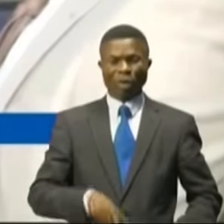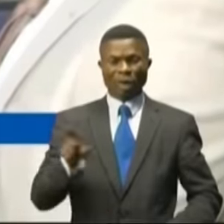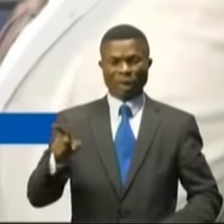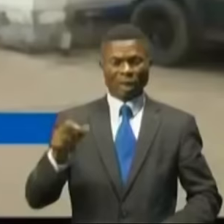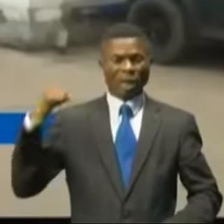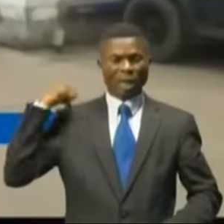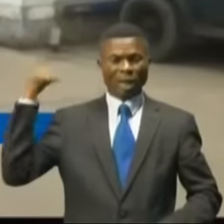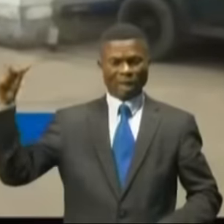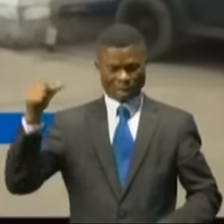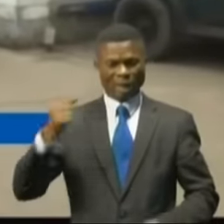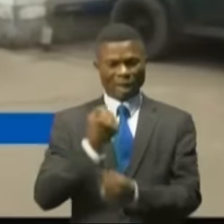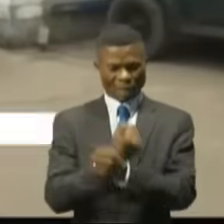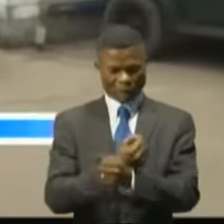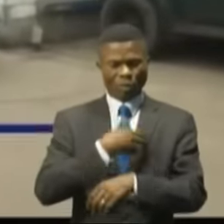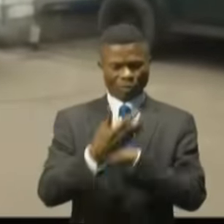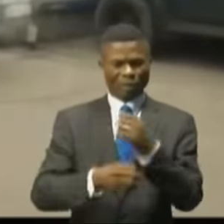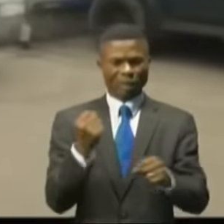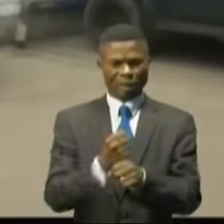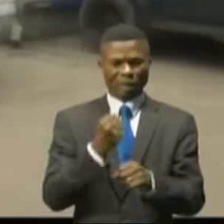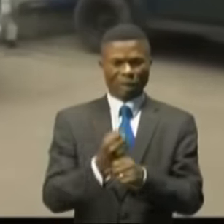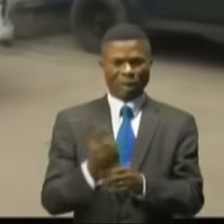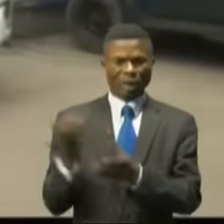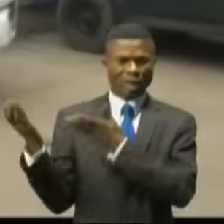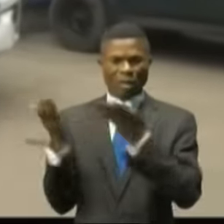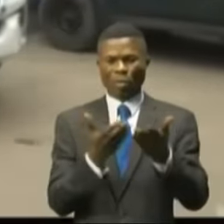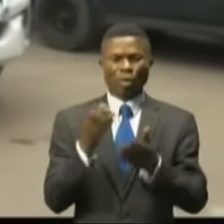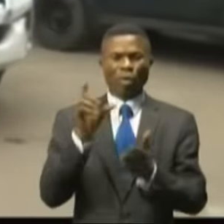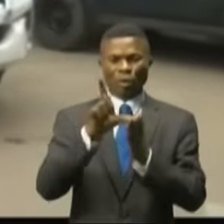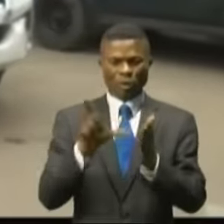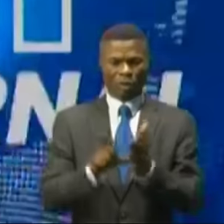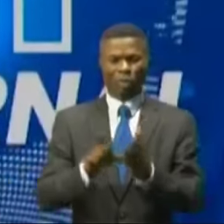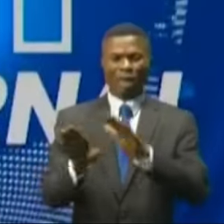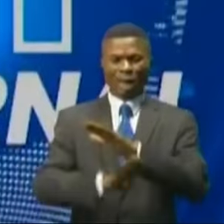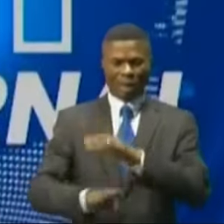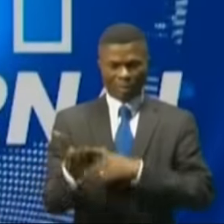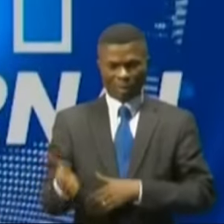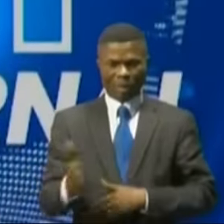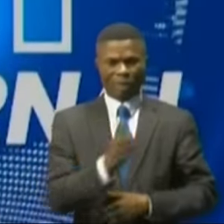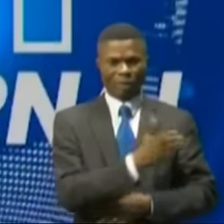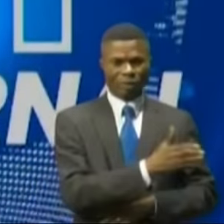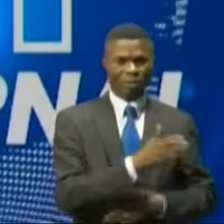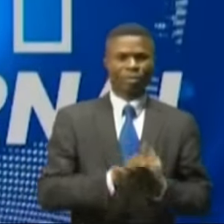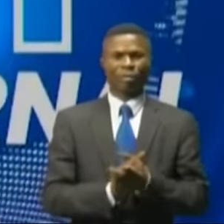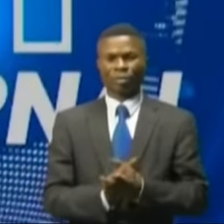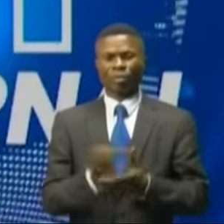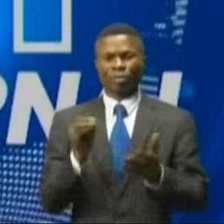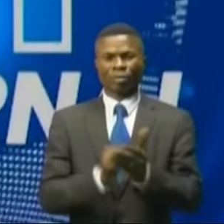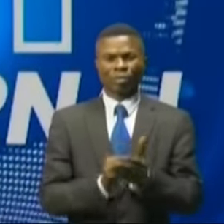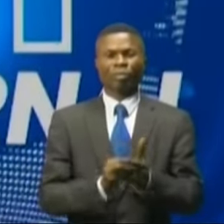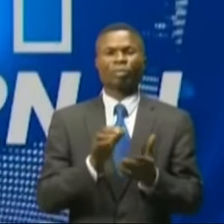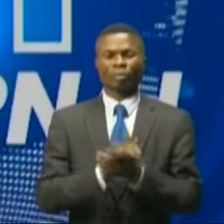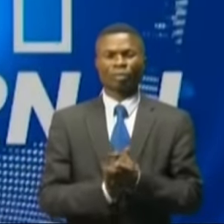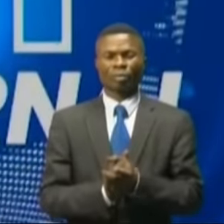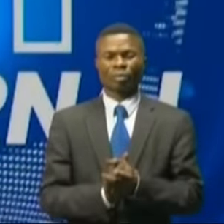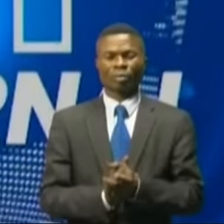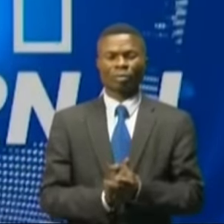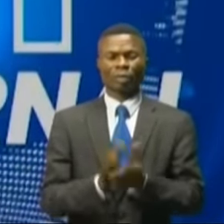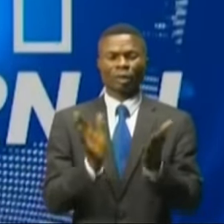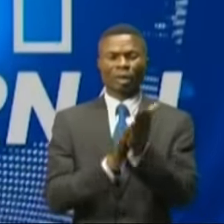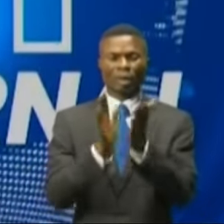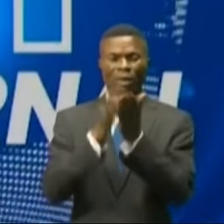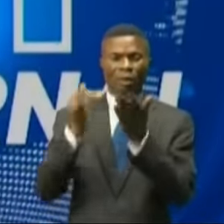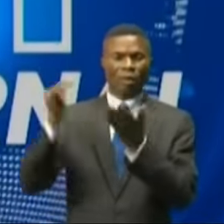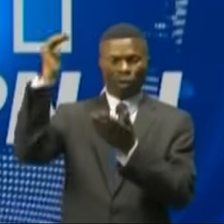va remplir correctement le rôle de porte-voix pour sa base. Et il y a aussi l'Institut